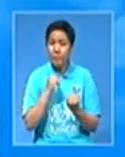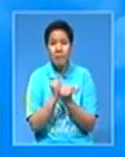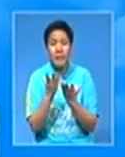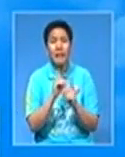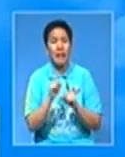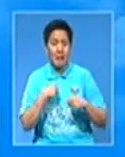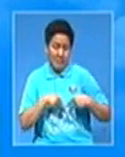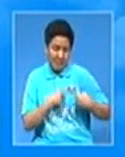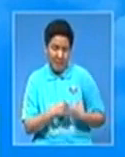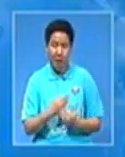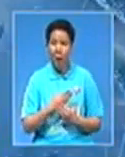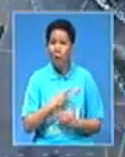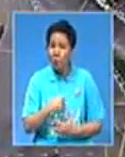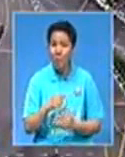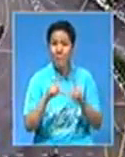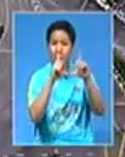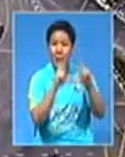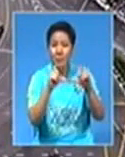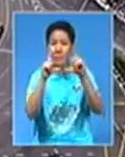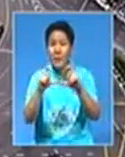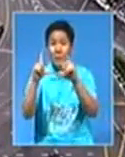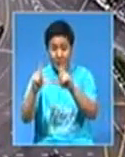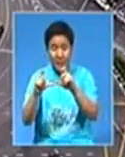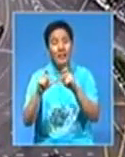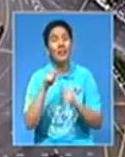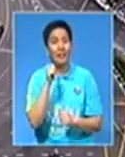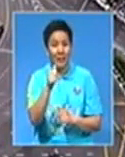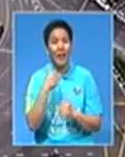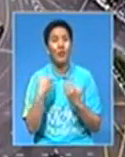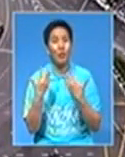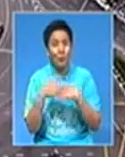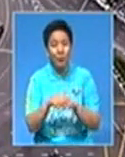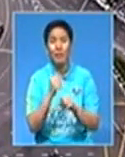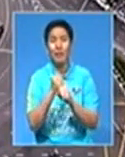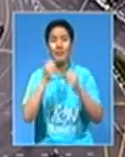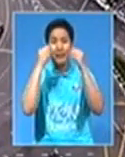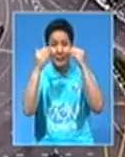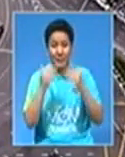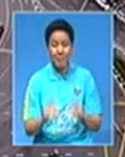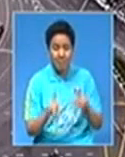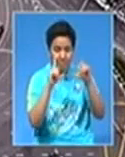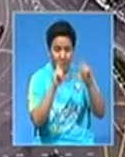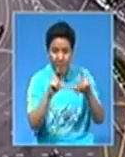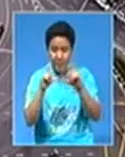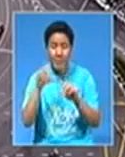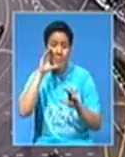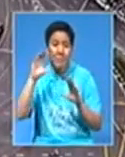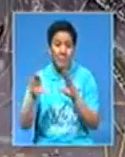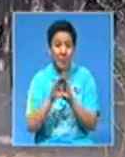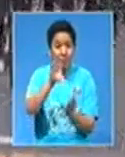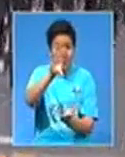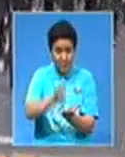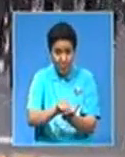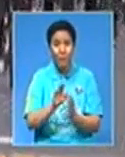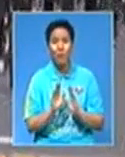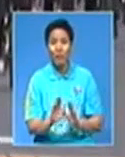แต่ก็มีใจรักในงานศิลปะภาพไทยได้ให้มามีส่วนร่วมนะครับในการบันทึกเหตุการณ์สำคัญของชาติของโลกในครั้งนี้ด้ว